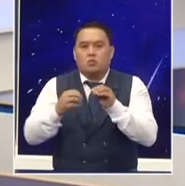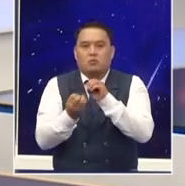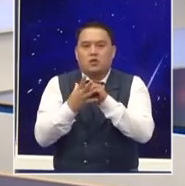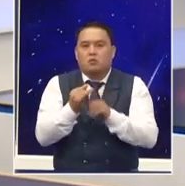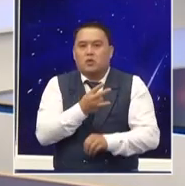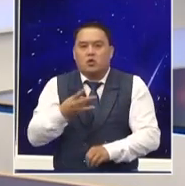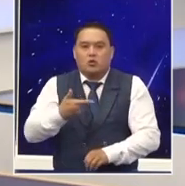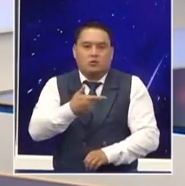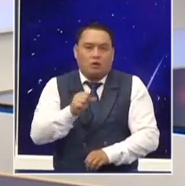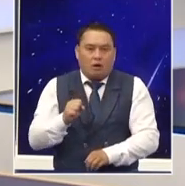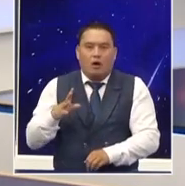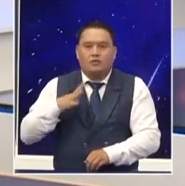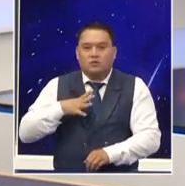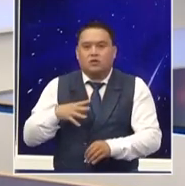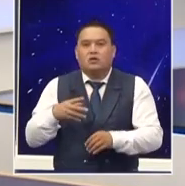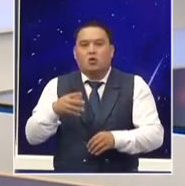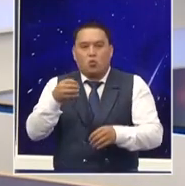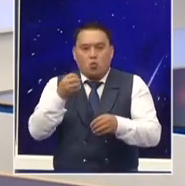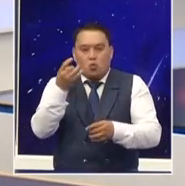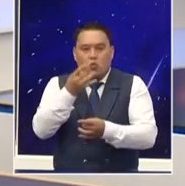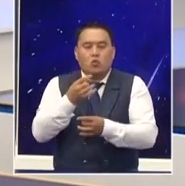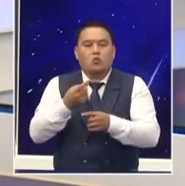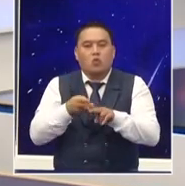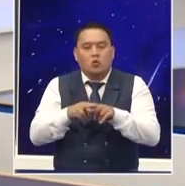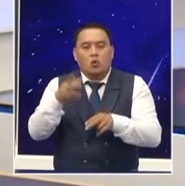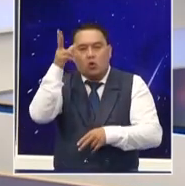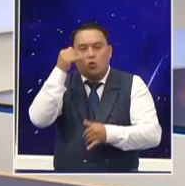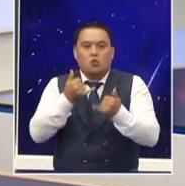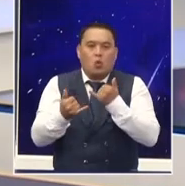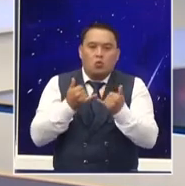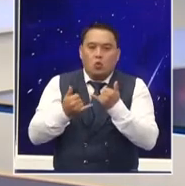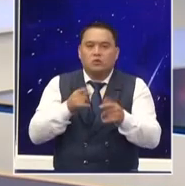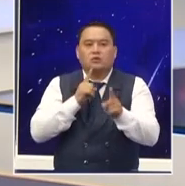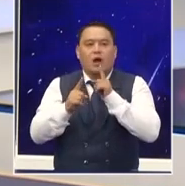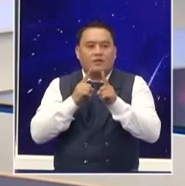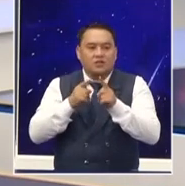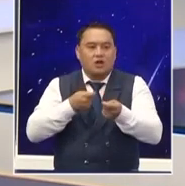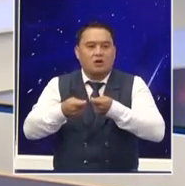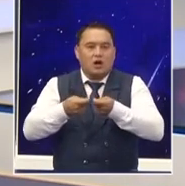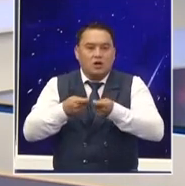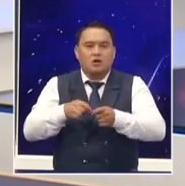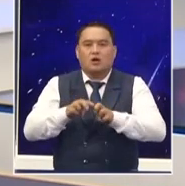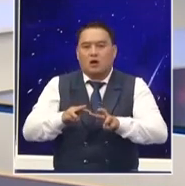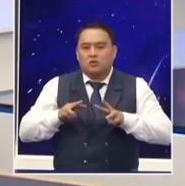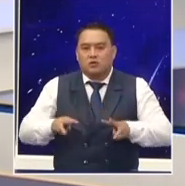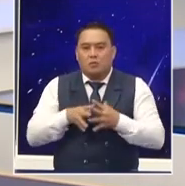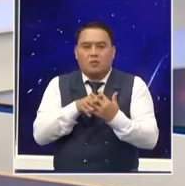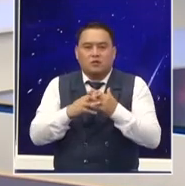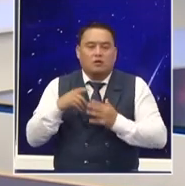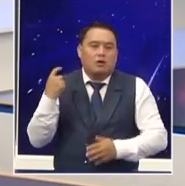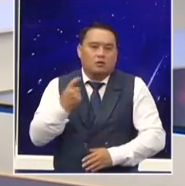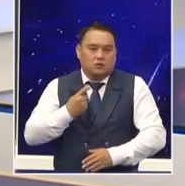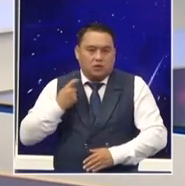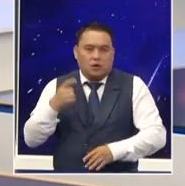свыше 15 миллионов гектаров, составляют зерновые культуры. Об этом во время онлайн-совещания правительства рассказал министр сельского хозяйства